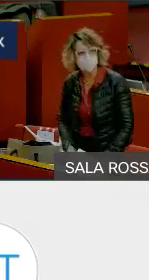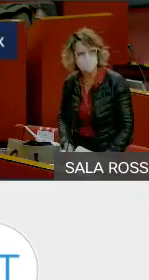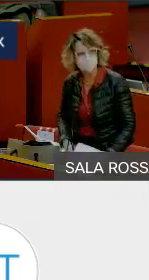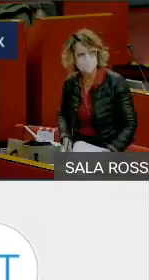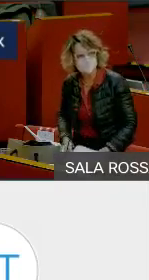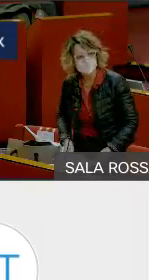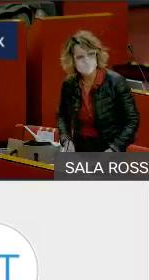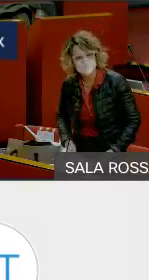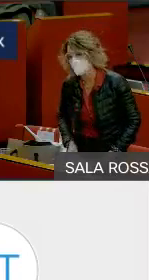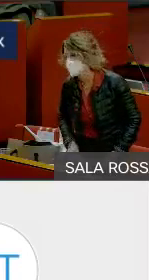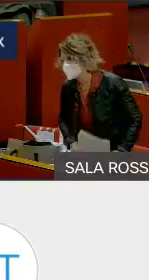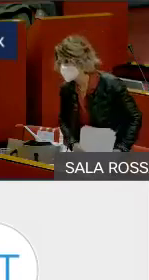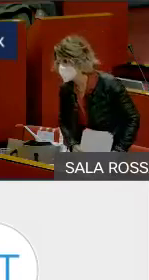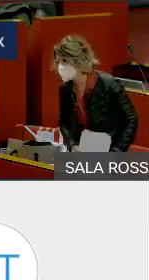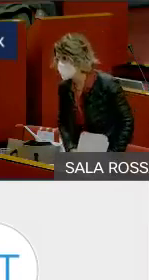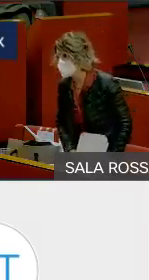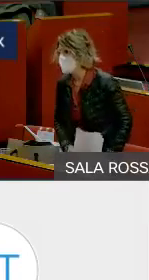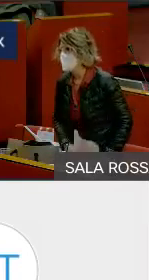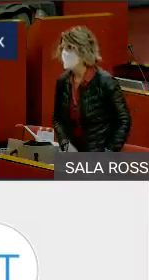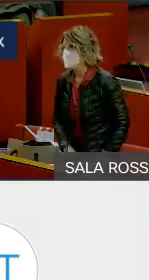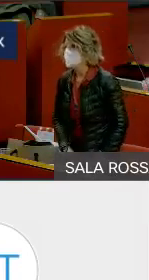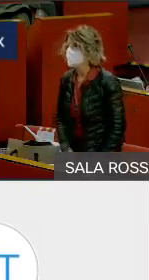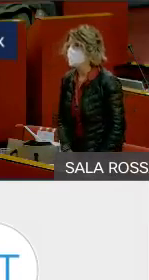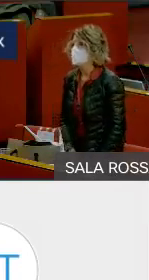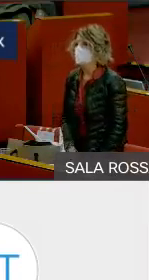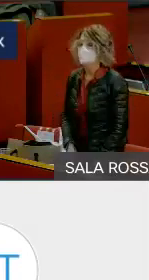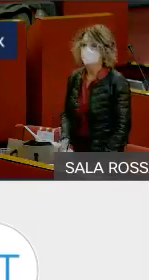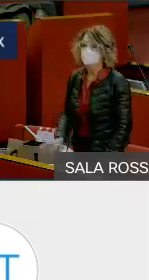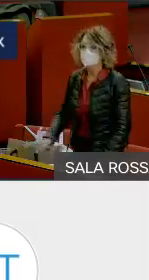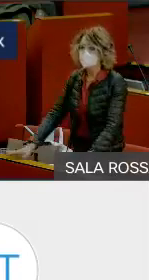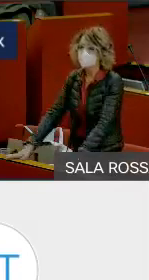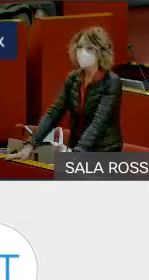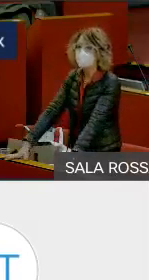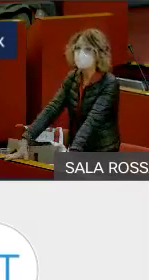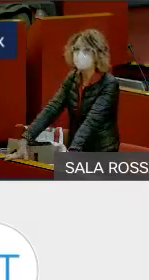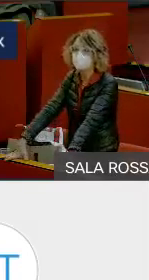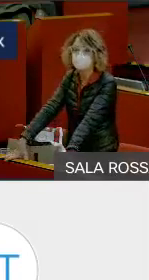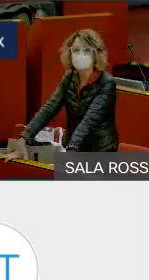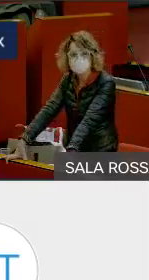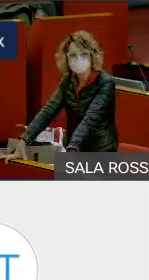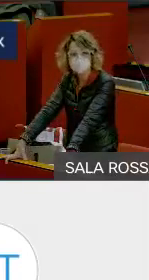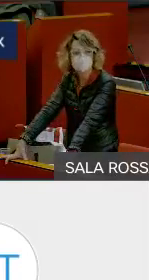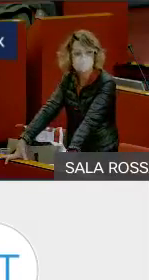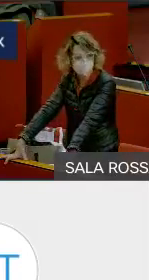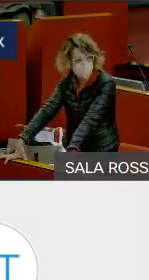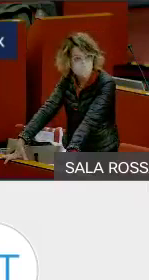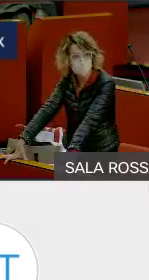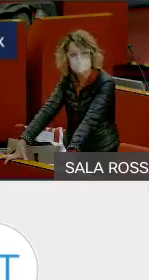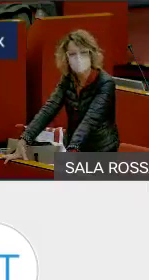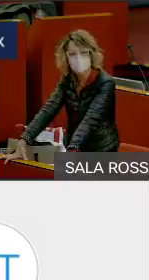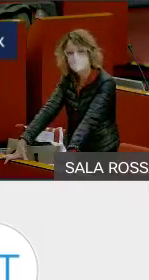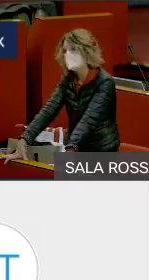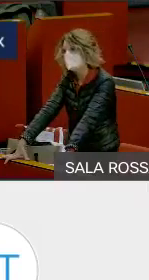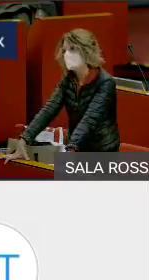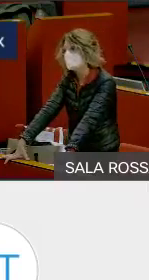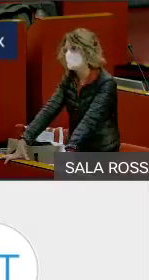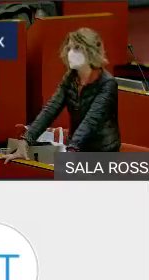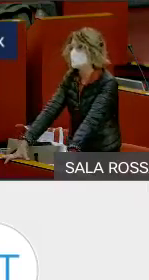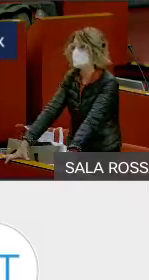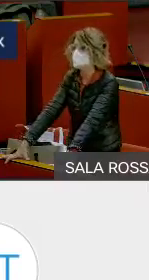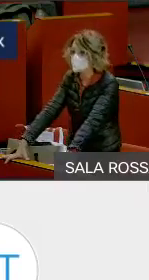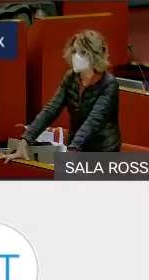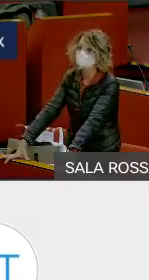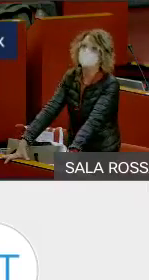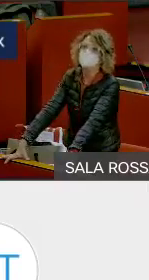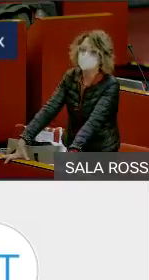esprimere la democrazia esprime la capacità di un amministratore di ascoltare e vivere la